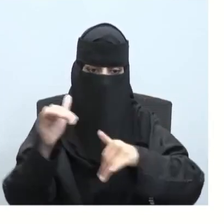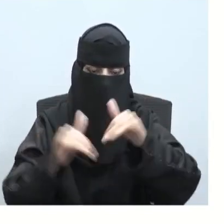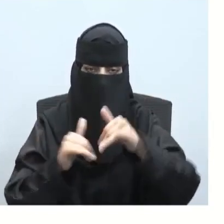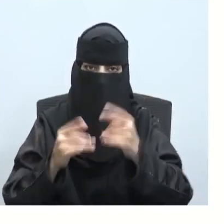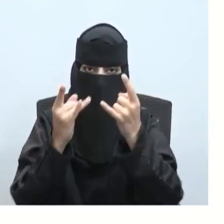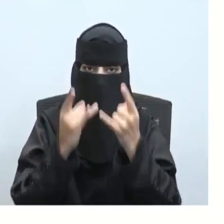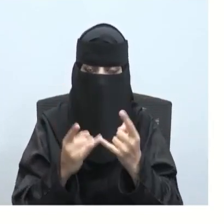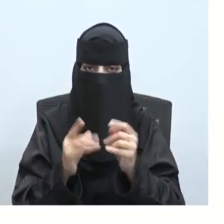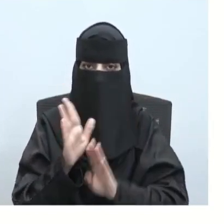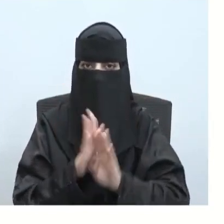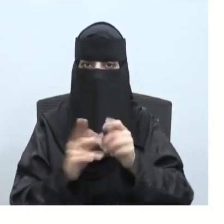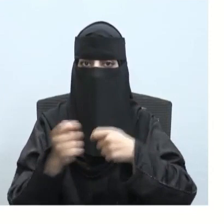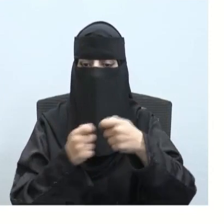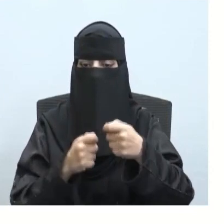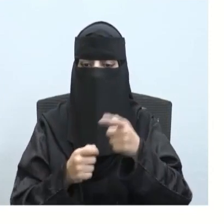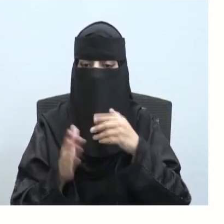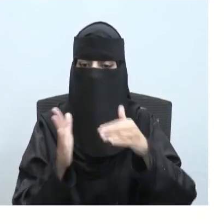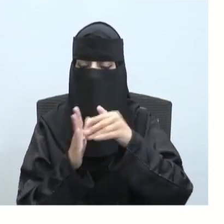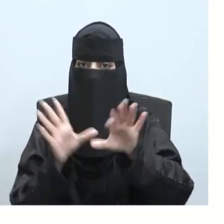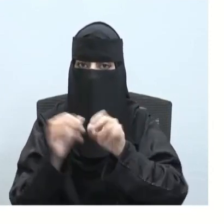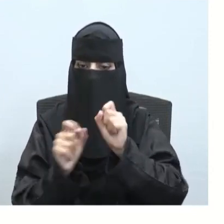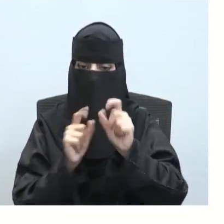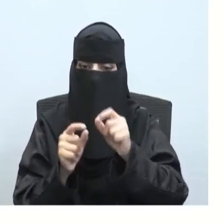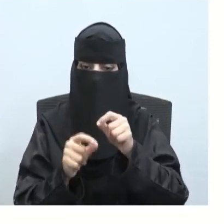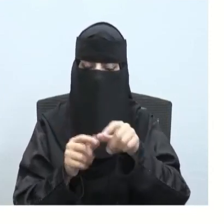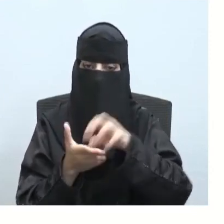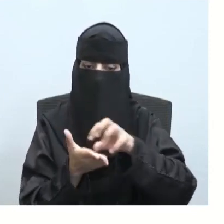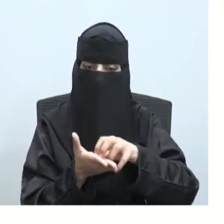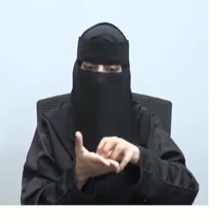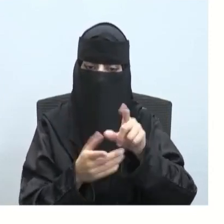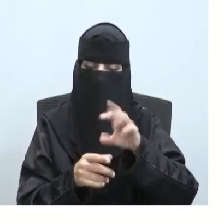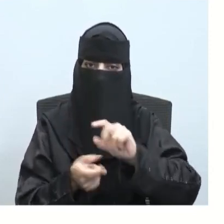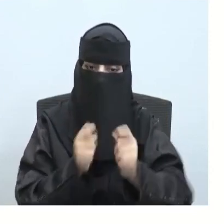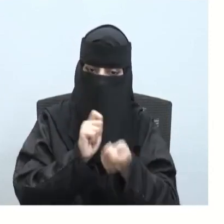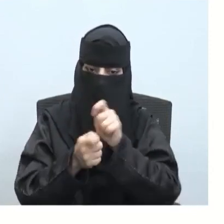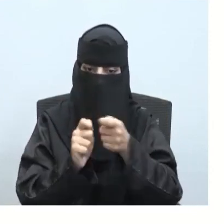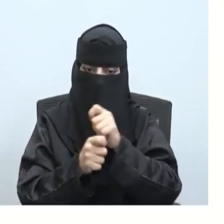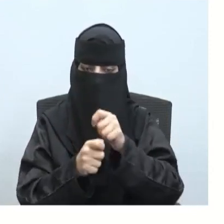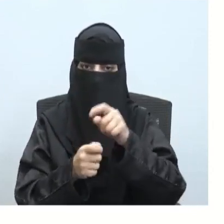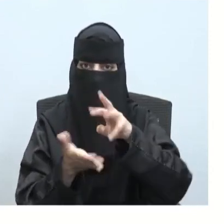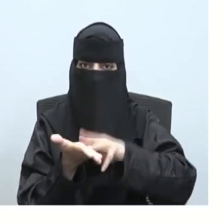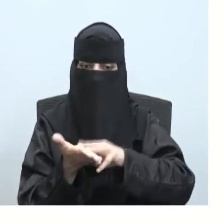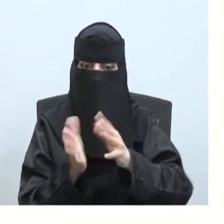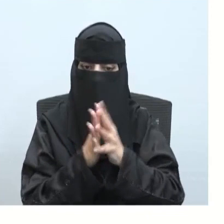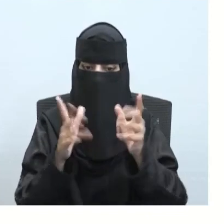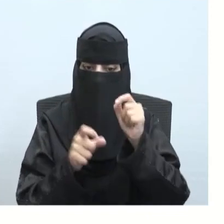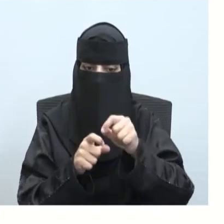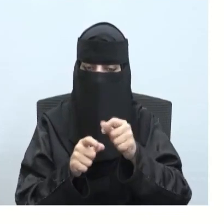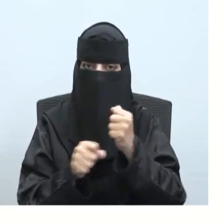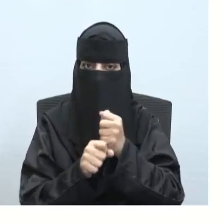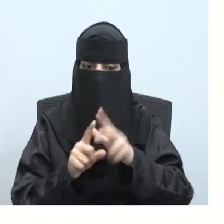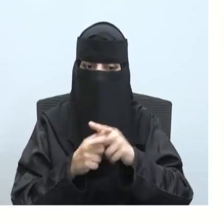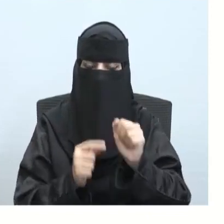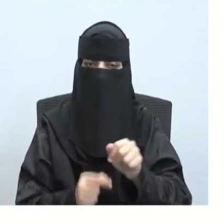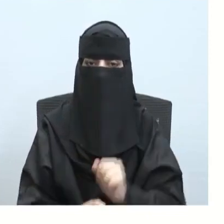وجودة الإنتاج. أدت بعض تقنيات إنترنت الأشياء إلى إحداث تغييرات ذات أثر كبير في عمليات